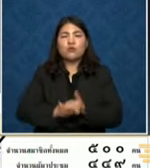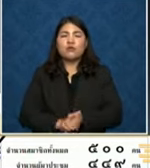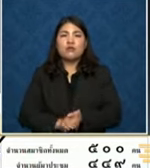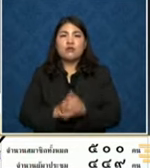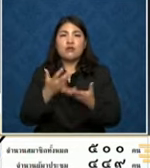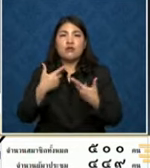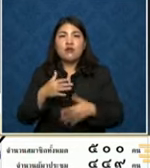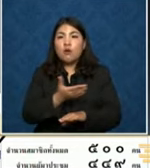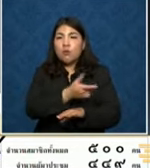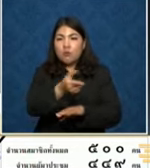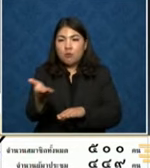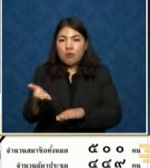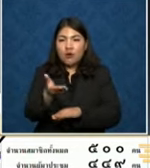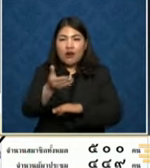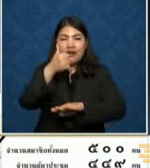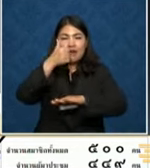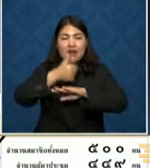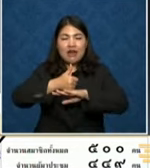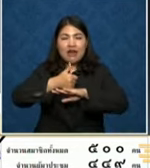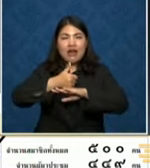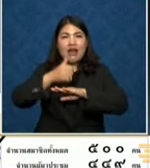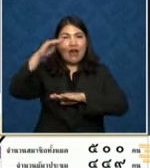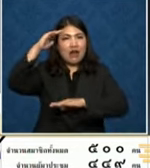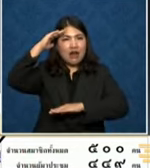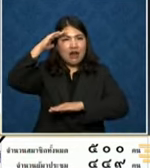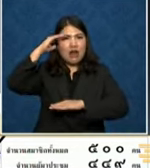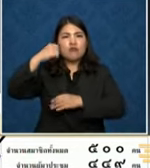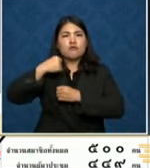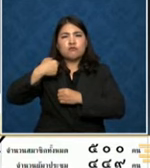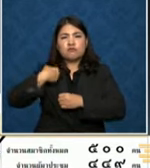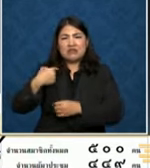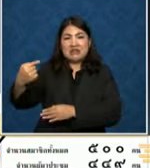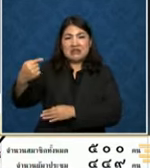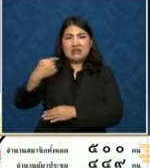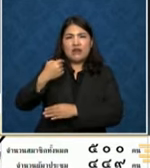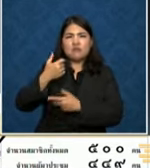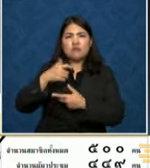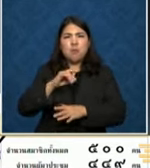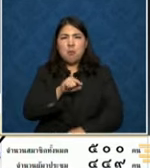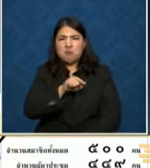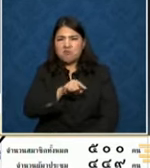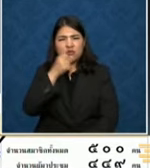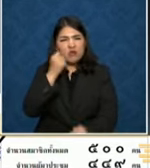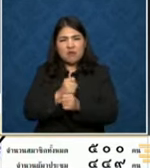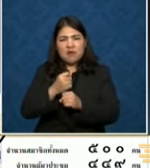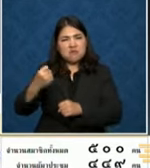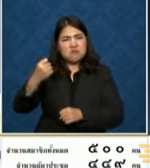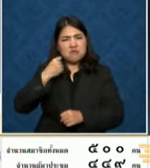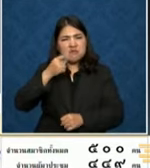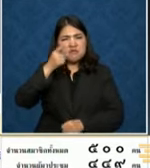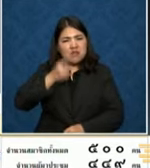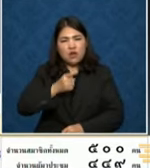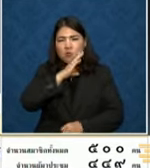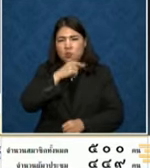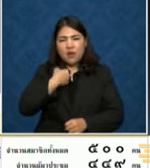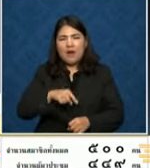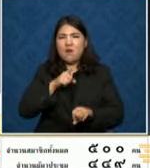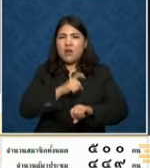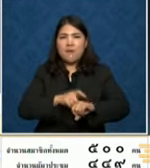ผู้บัญชาการทหารสูงสุดนะครับขออนุญาตเอ่ยนามท่านท่านได้สั่งการชัดเจนว่าต้องเอาจริงเอาจังถึงเวลาปิดต้องปิ